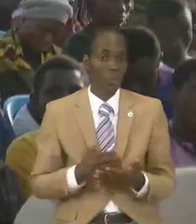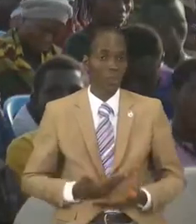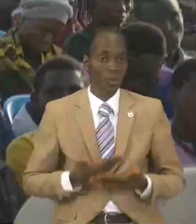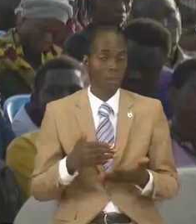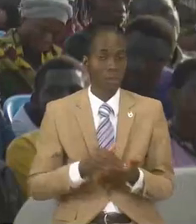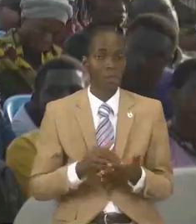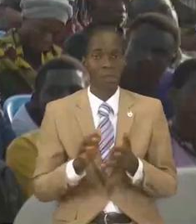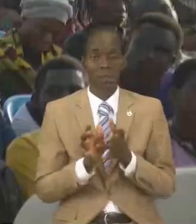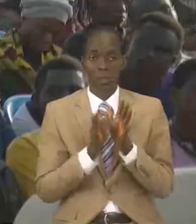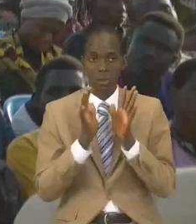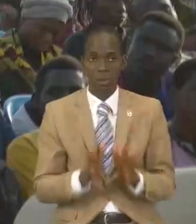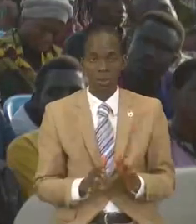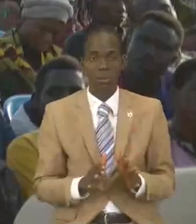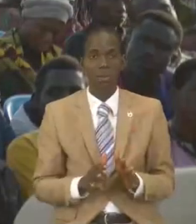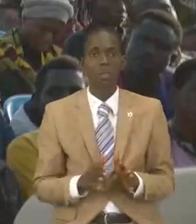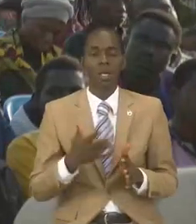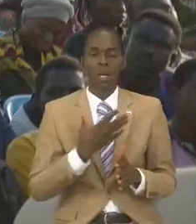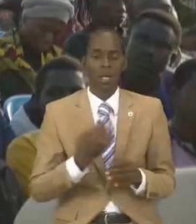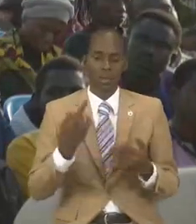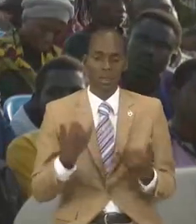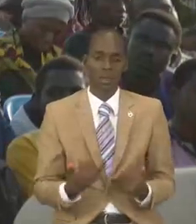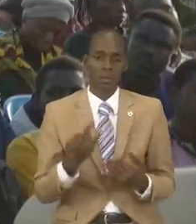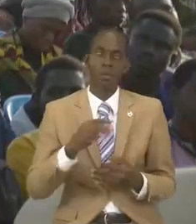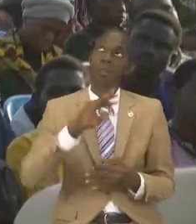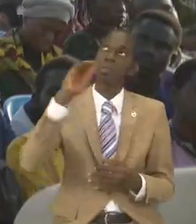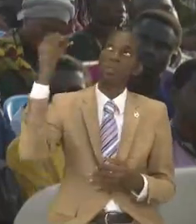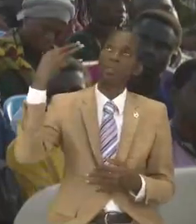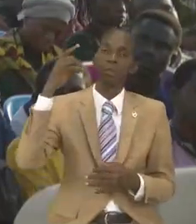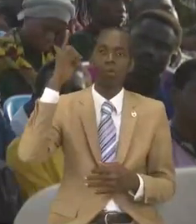quand la grâce de Dieu pénètre votre vie,